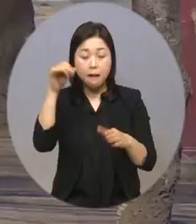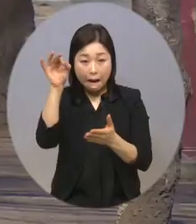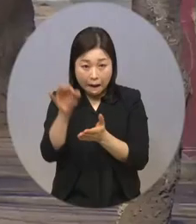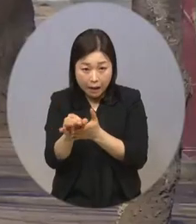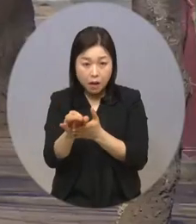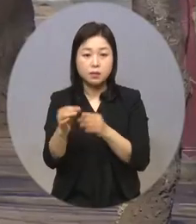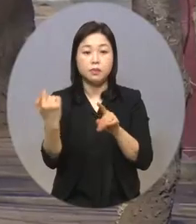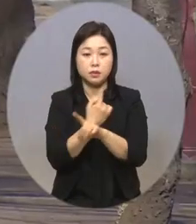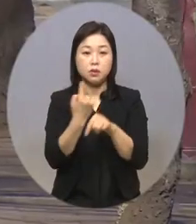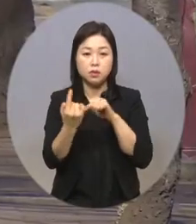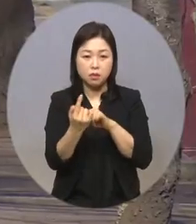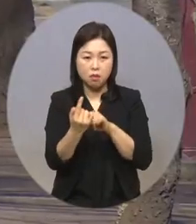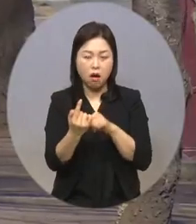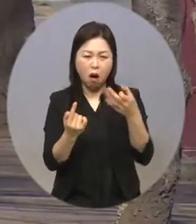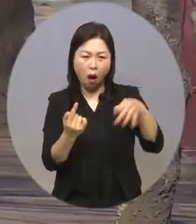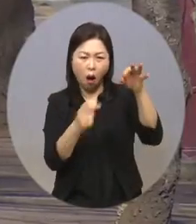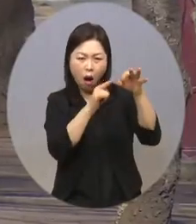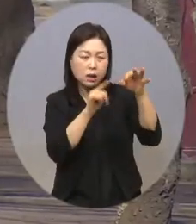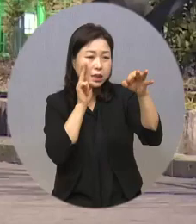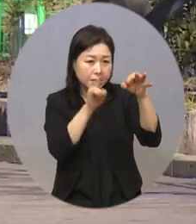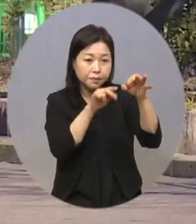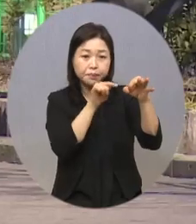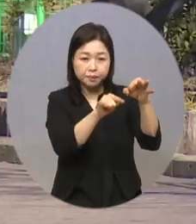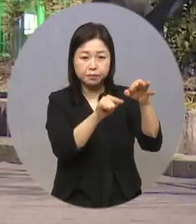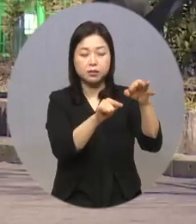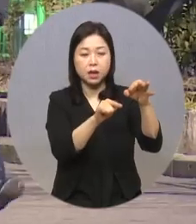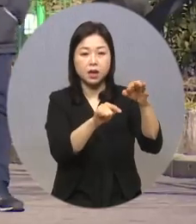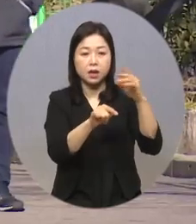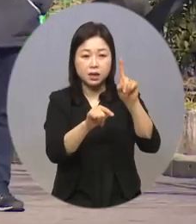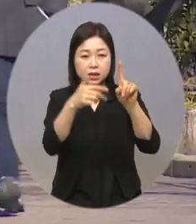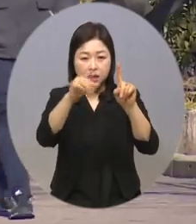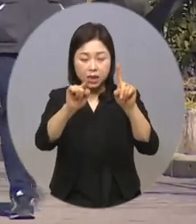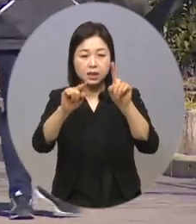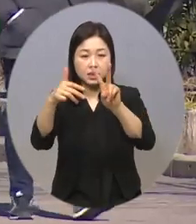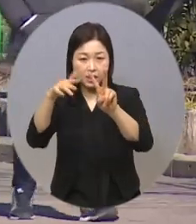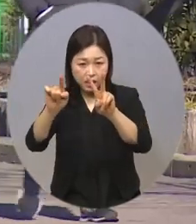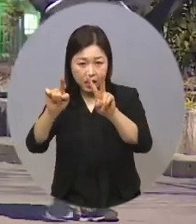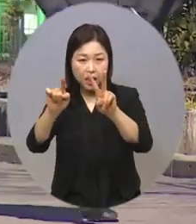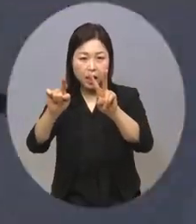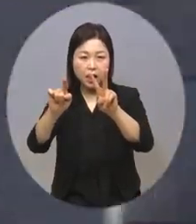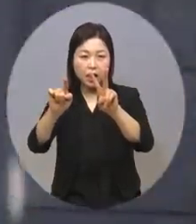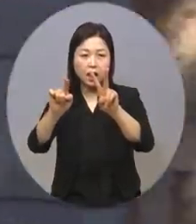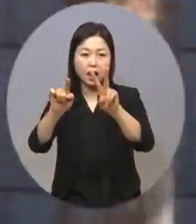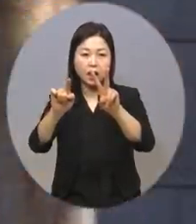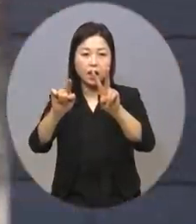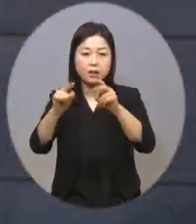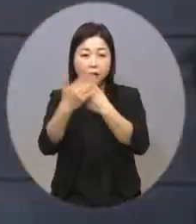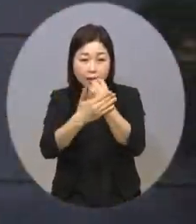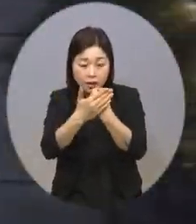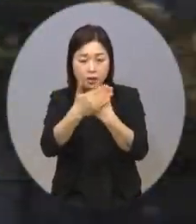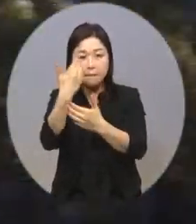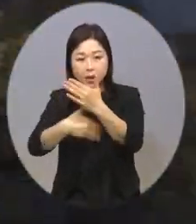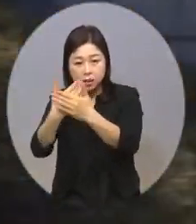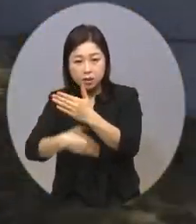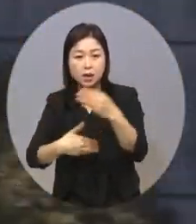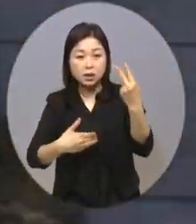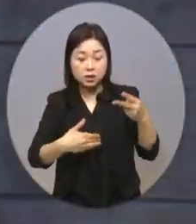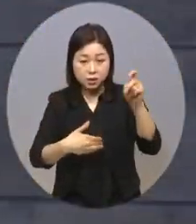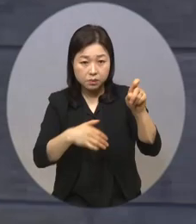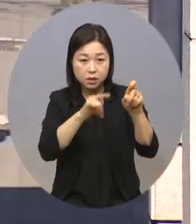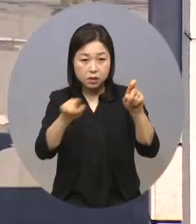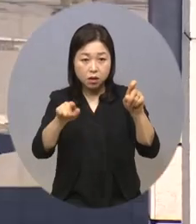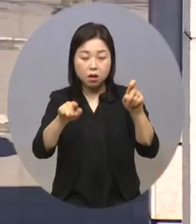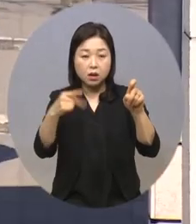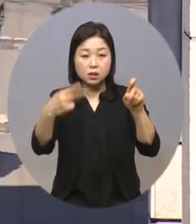상대적 고금리 부담에도 기존 1, 2차 전환대출에서 제외됐던 2010년부터 2012년 학자금